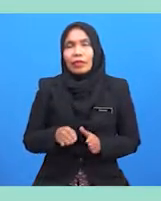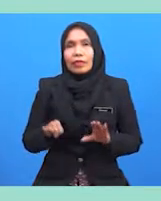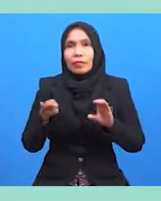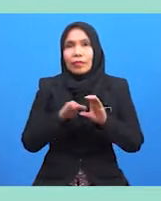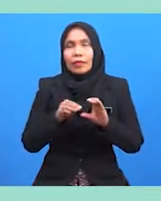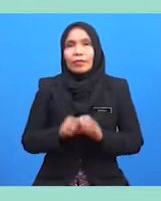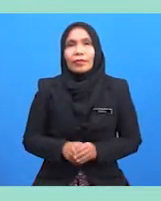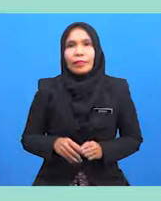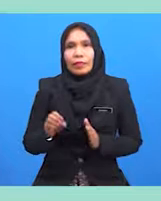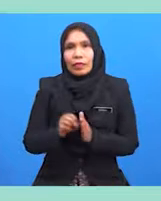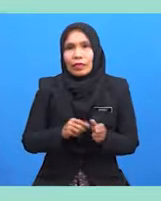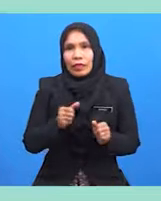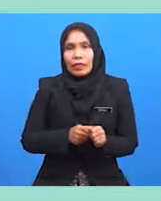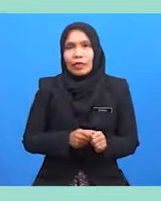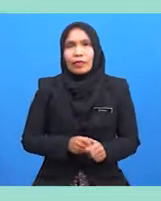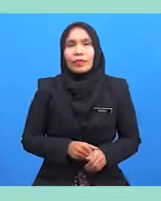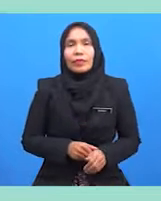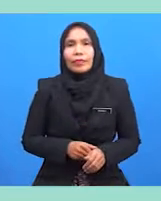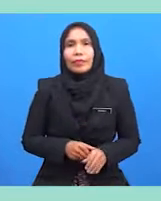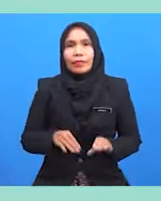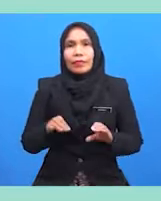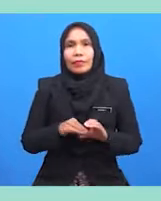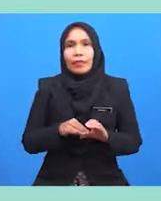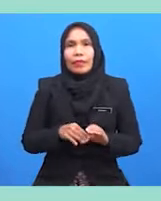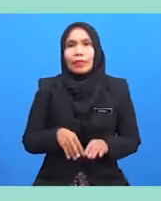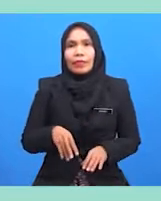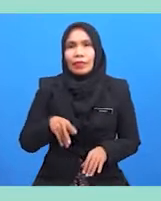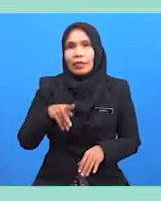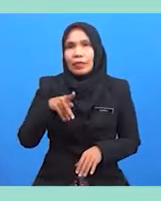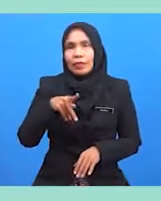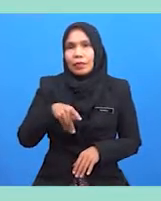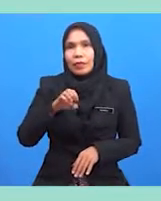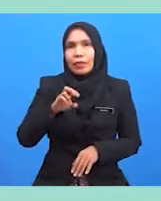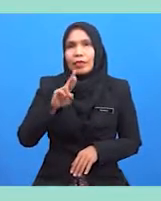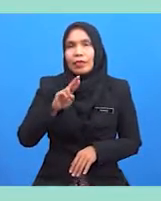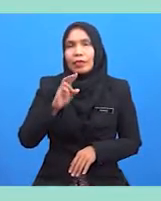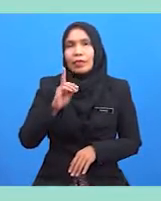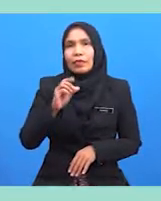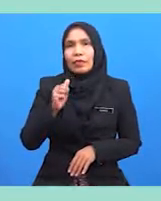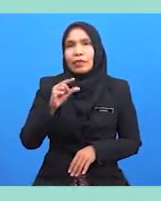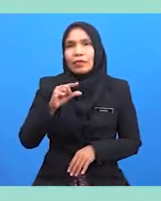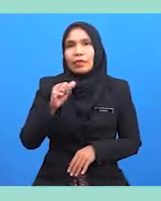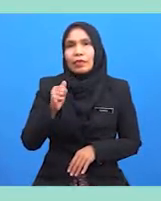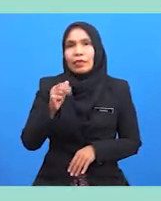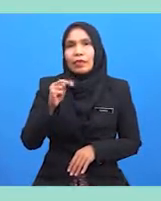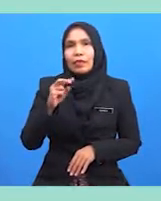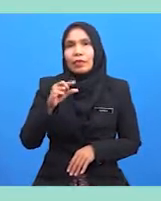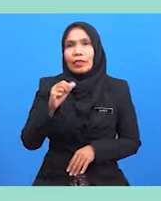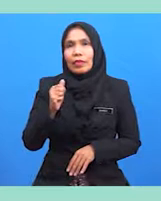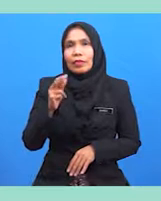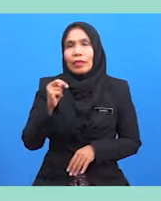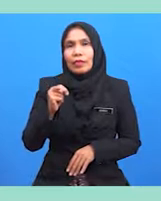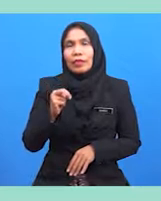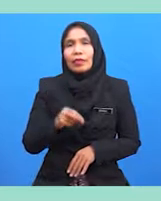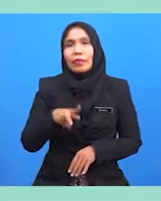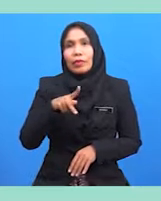Setiap Bank Perdagangan mempunyai sebuah akaun penjelasan di Bank Pusat.